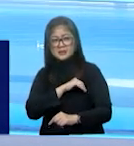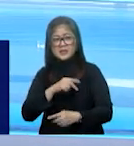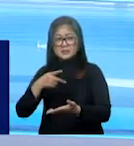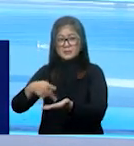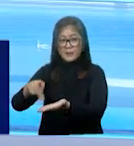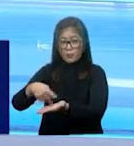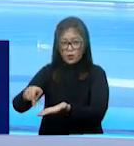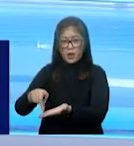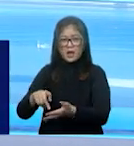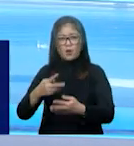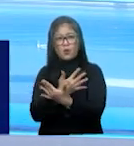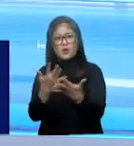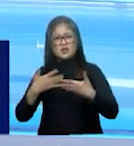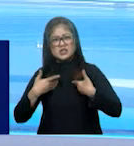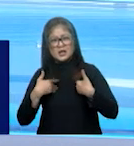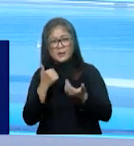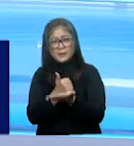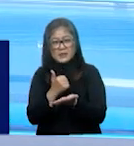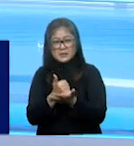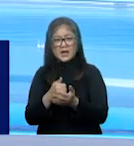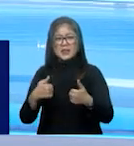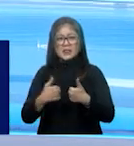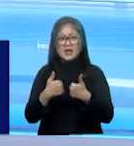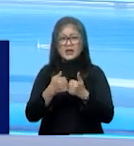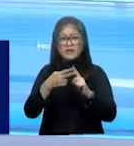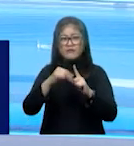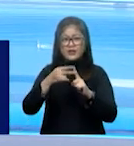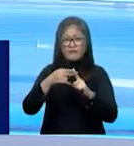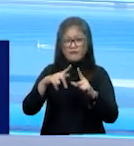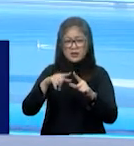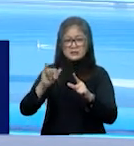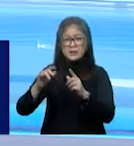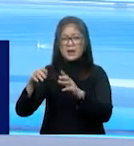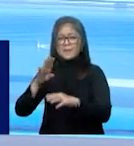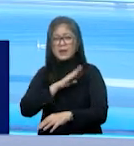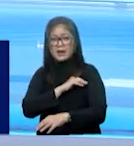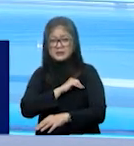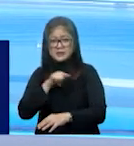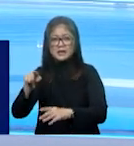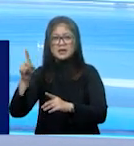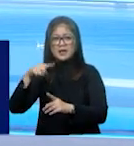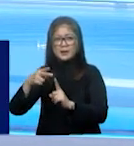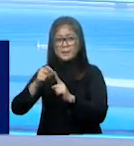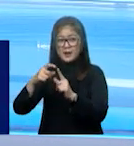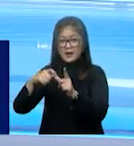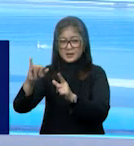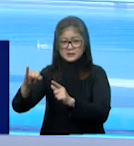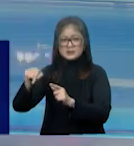ini memastikan tiket pertandingan FIFA matchday antara Timnas Indonesia melawan Palestina telah sepenuhnya habis terjual